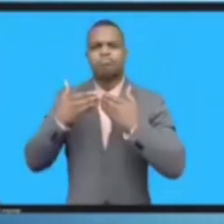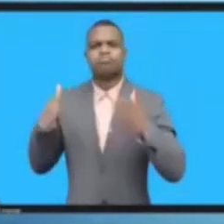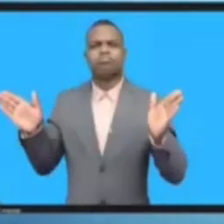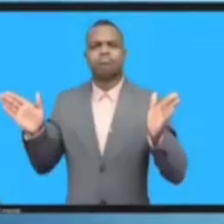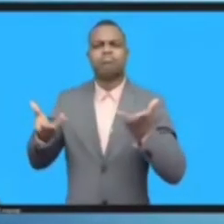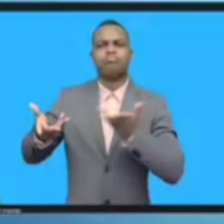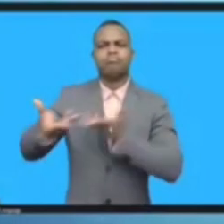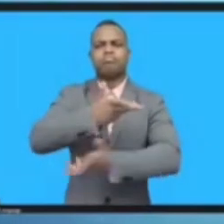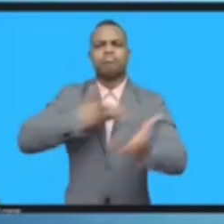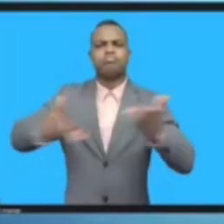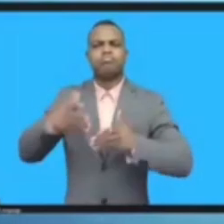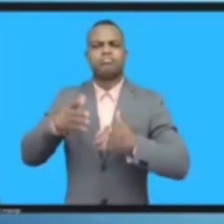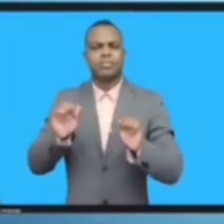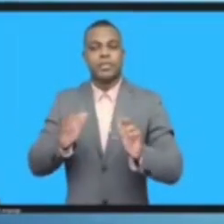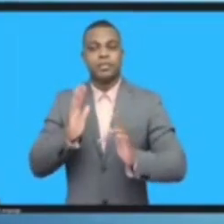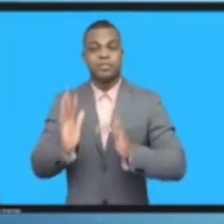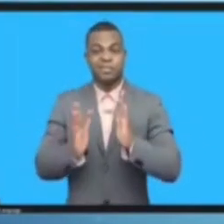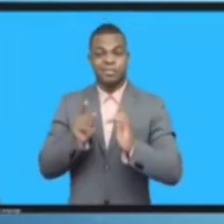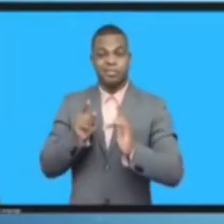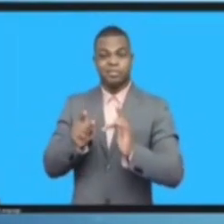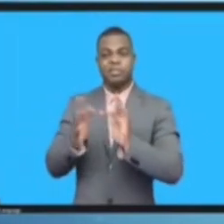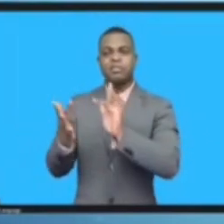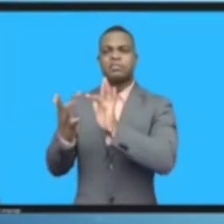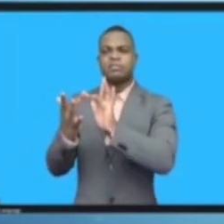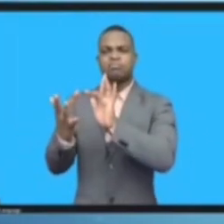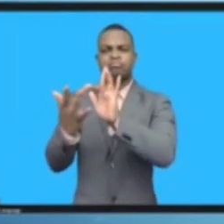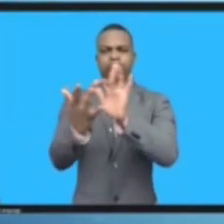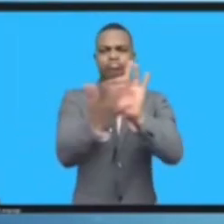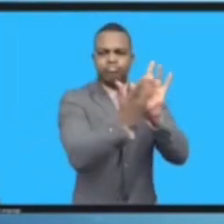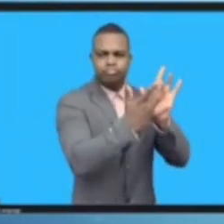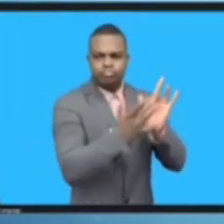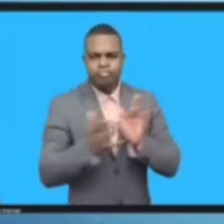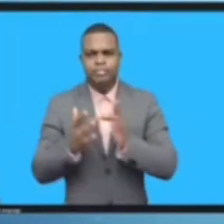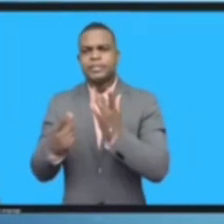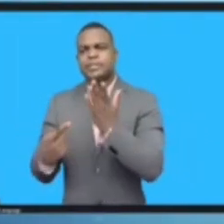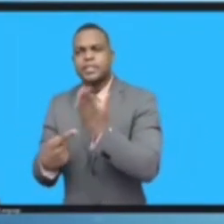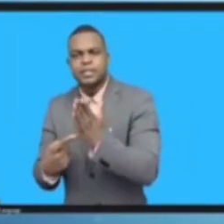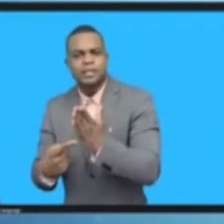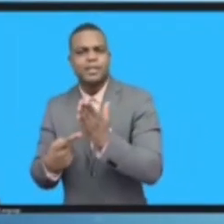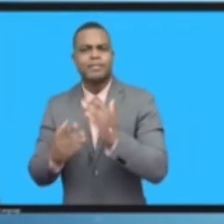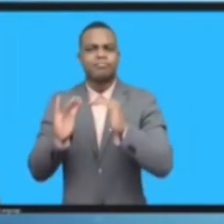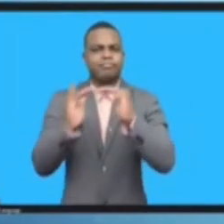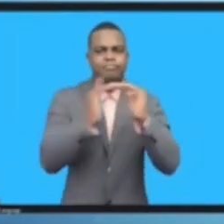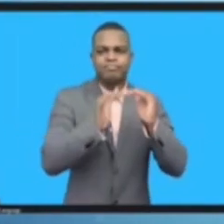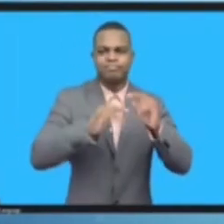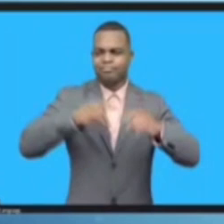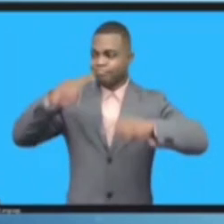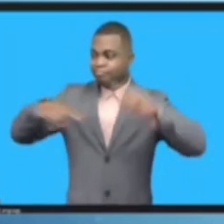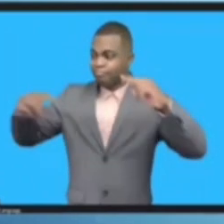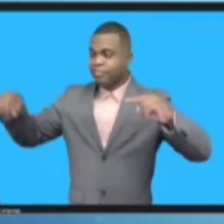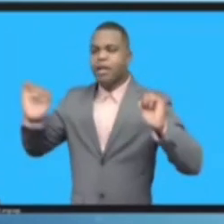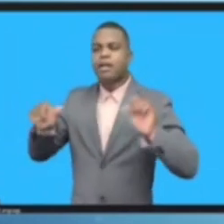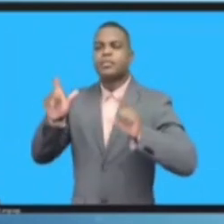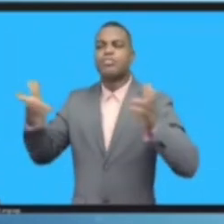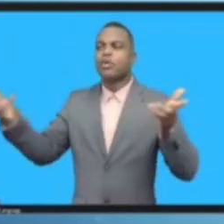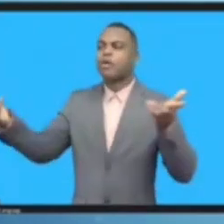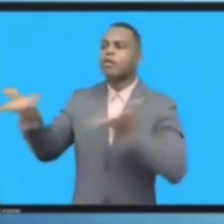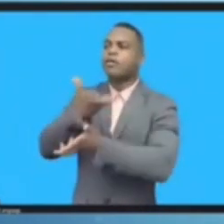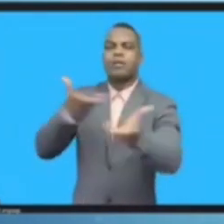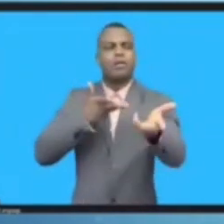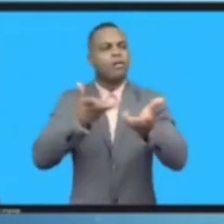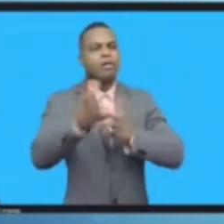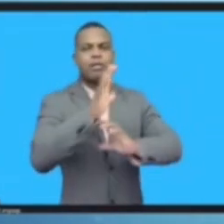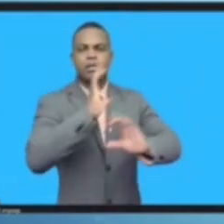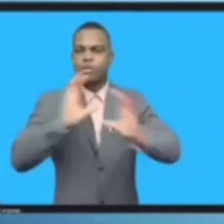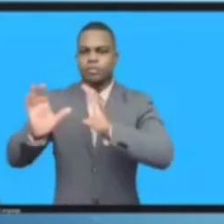permettant d'interagir. Il y a donc une série de règles techniques qui se traduisent